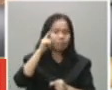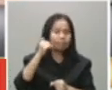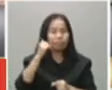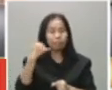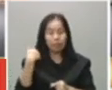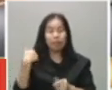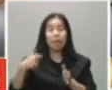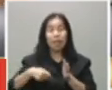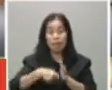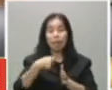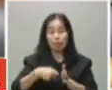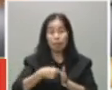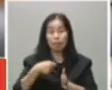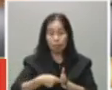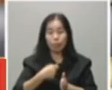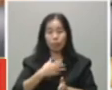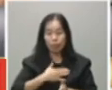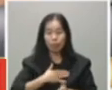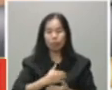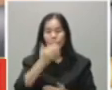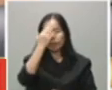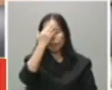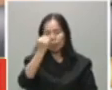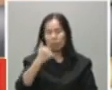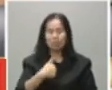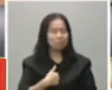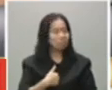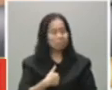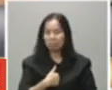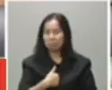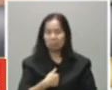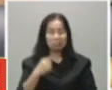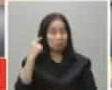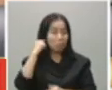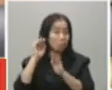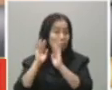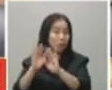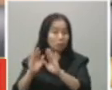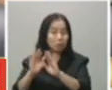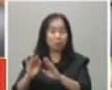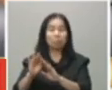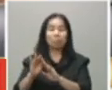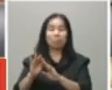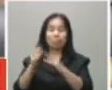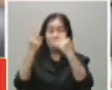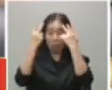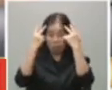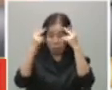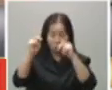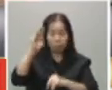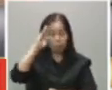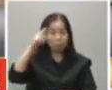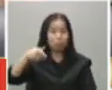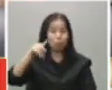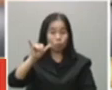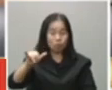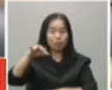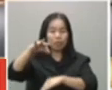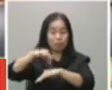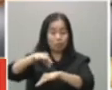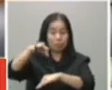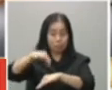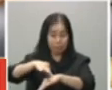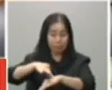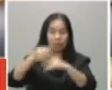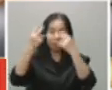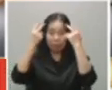ตุด้วยผลครับว่าทำไมผมถึงไม่ไว้วางใจพลเอกประยุทธ์จันทร์โอชาให้อยู่ตำแหน่งให้อยู่ในต